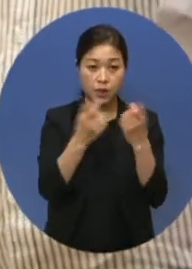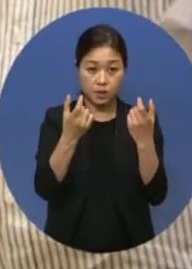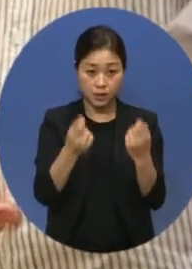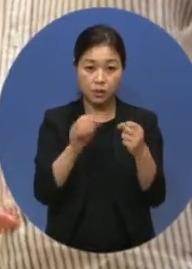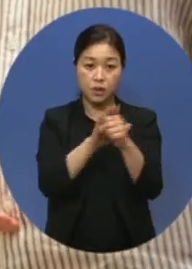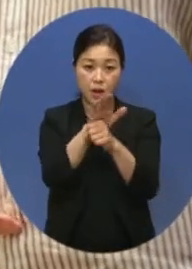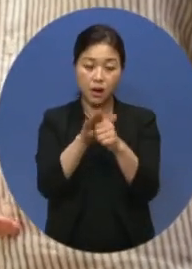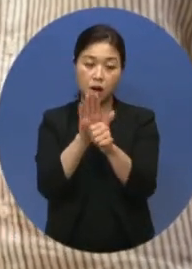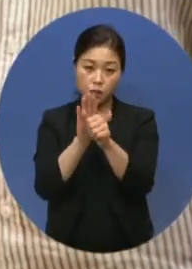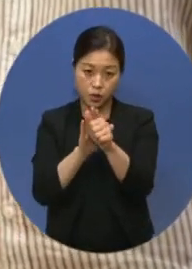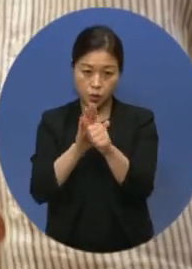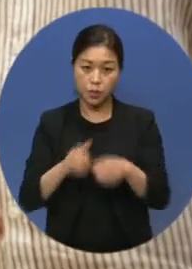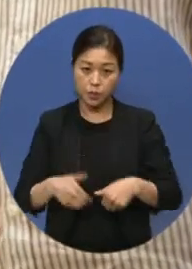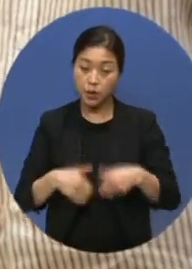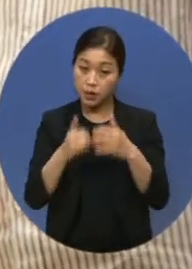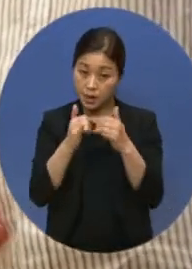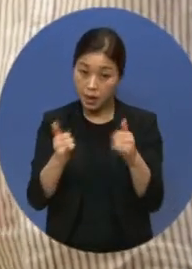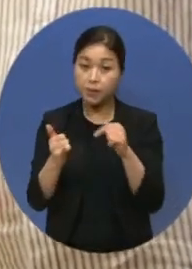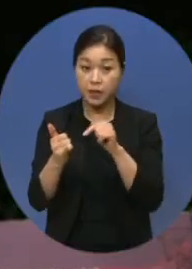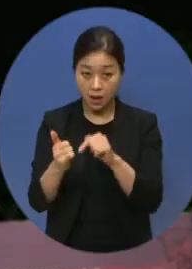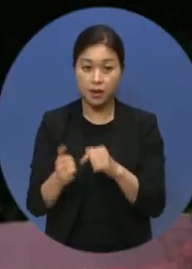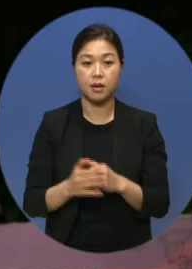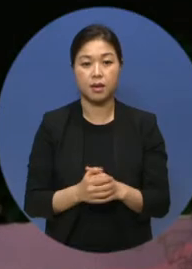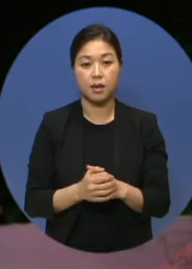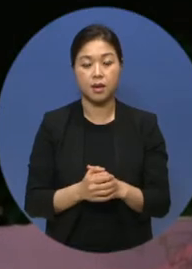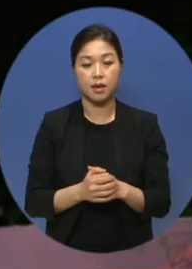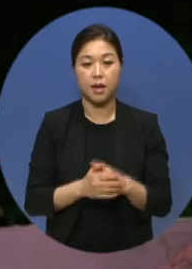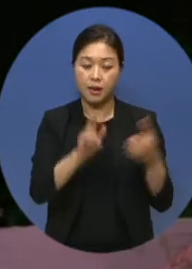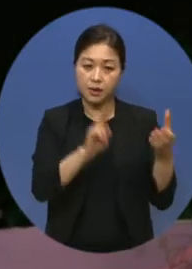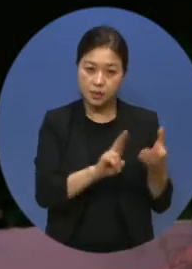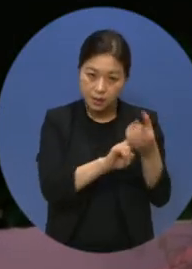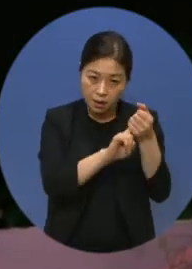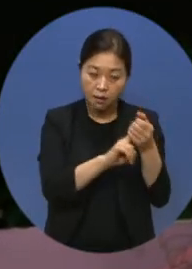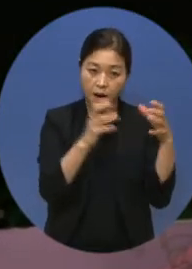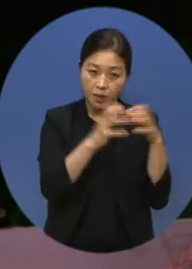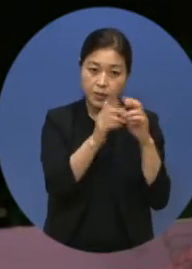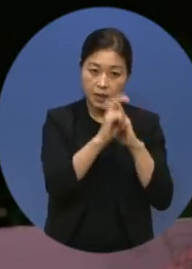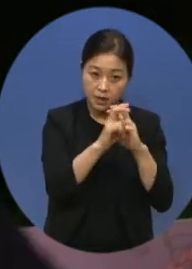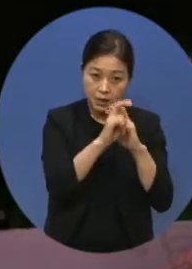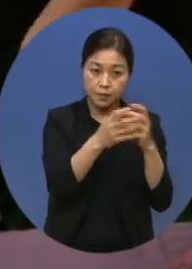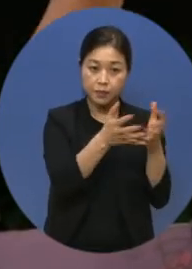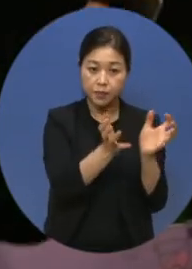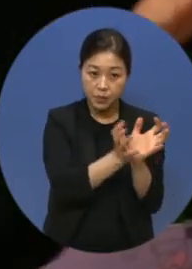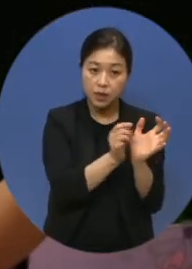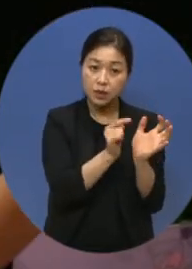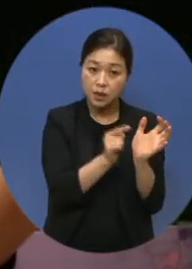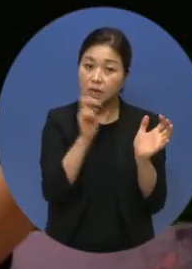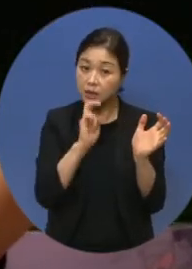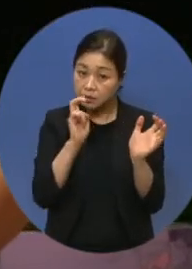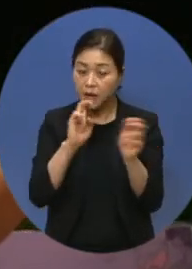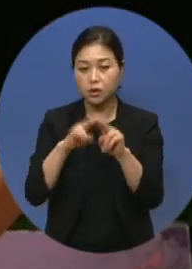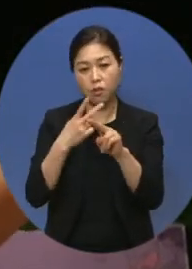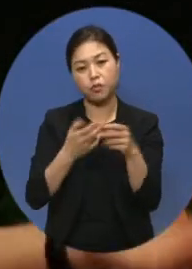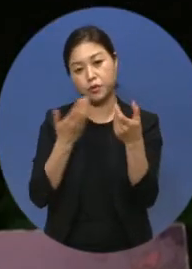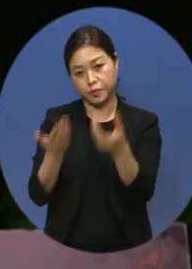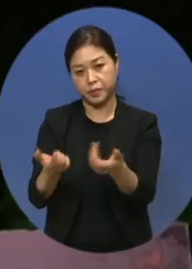사랑과 위로가 필요한 사람들에게 미라클 앙상블은 음악이라는 선물을 안겨줬습니다.